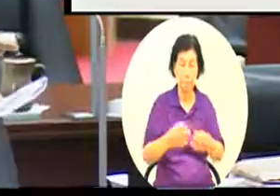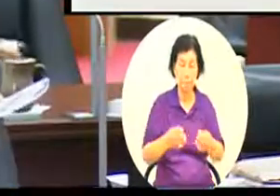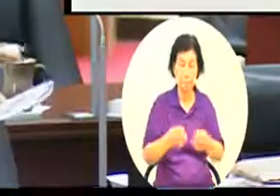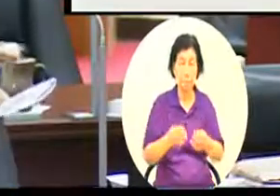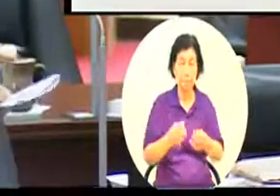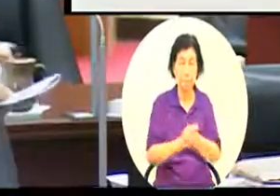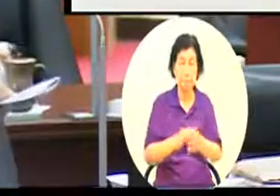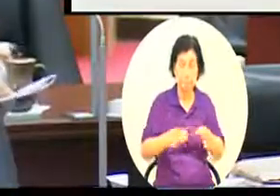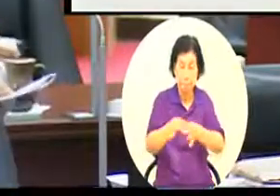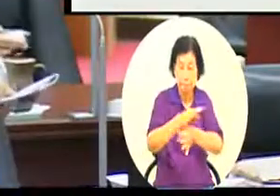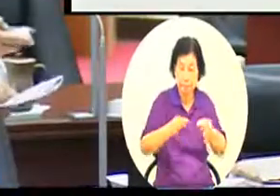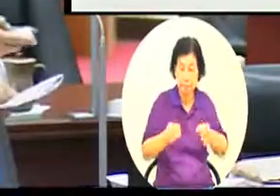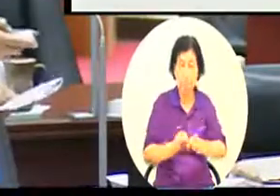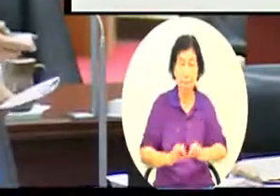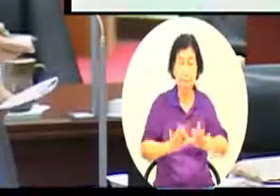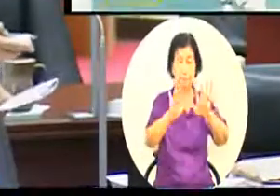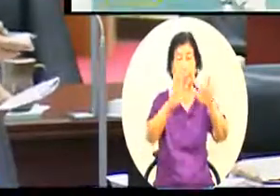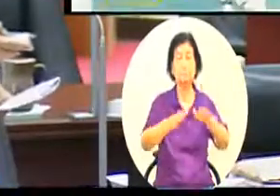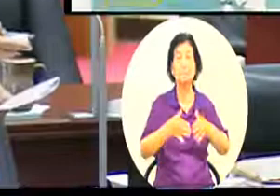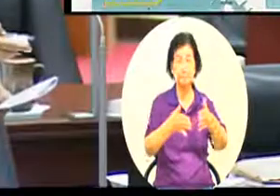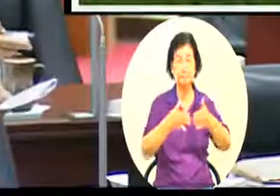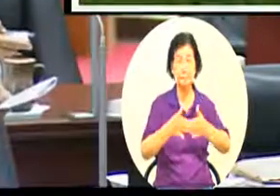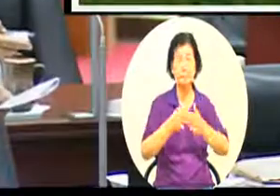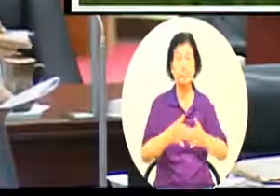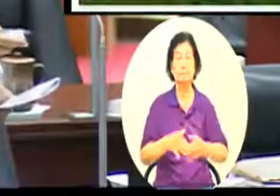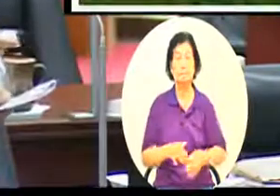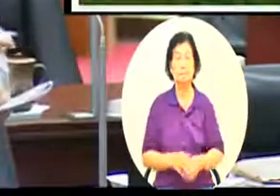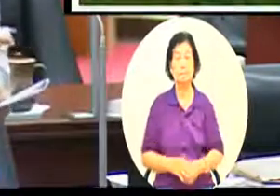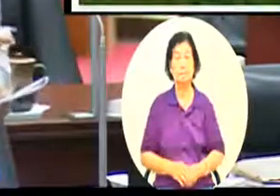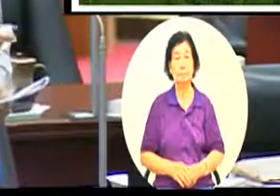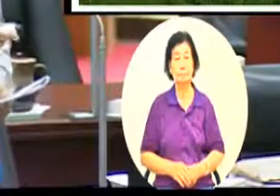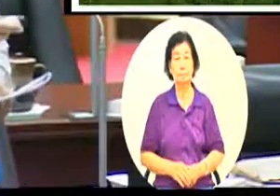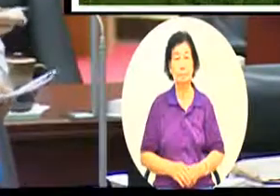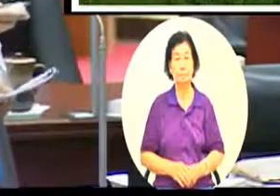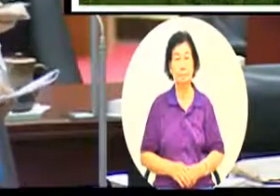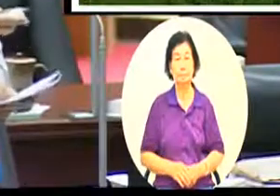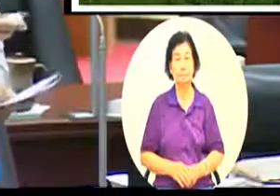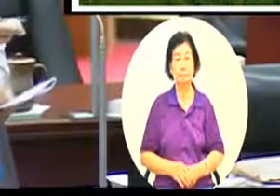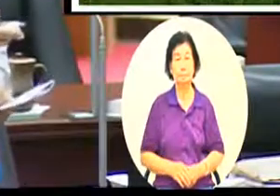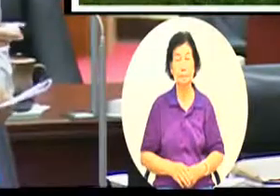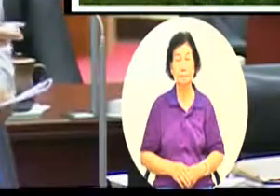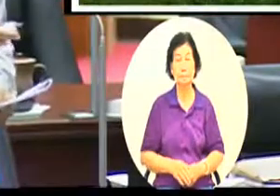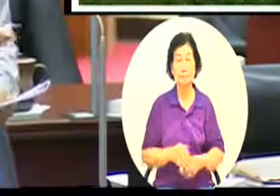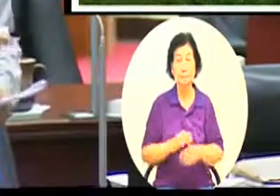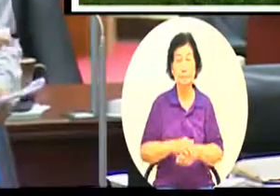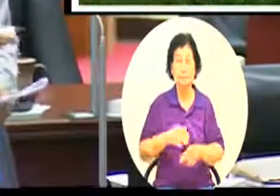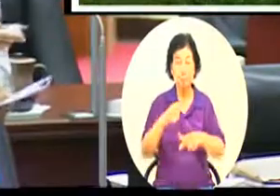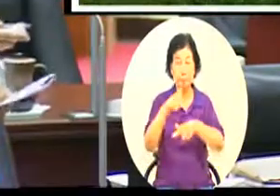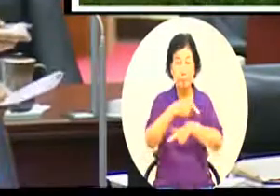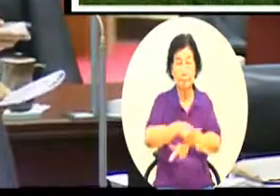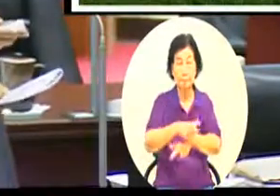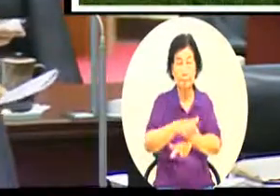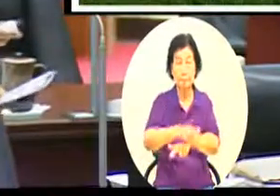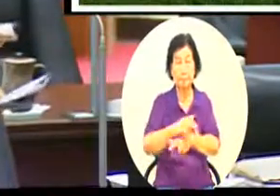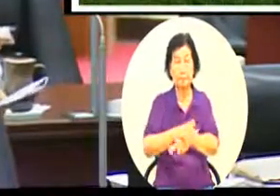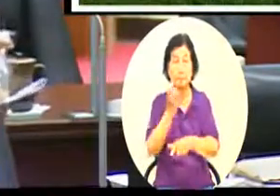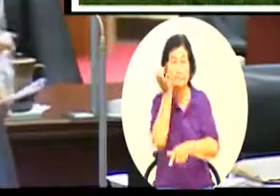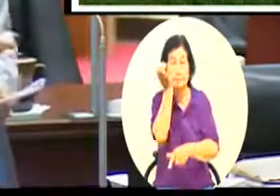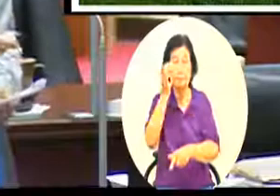状态嘛。本席要表述的就是你看看我们南竿山捷运站前面现